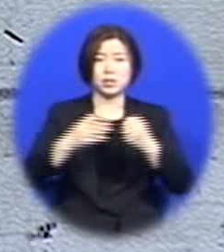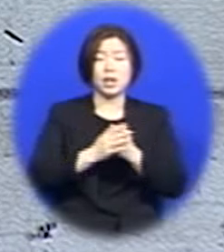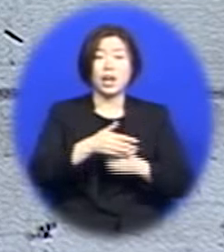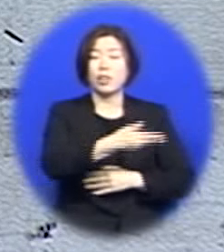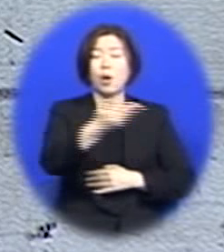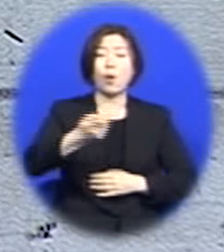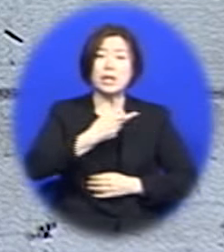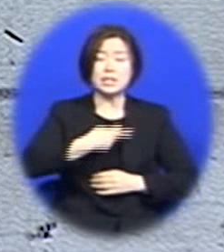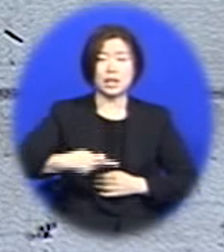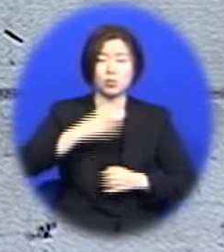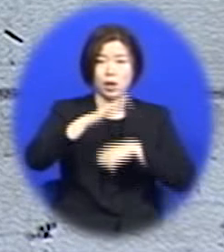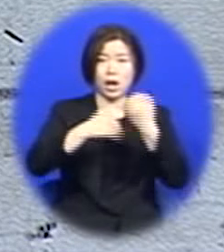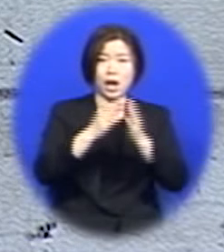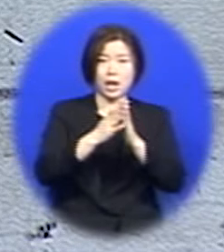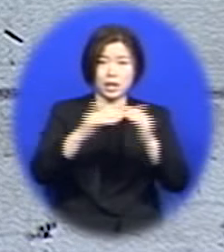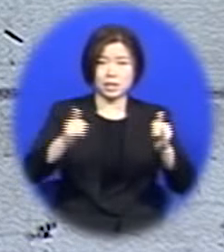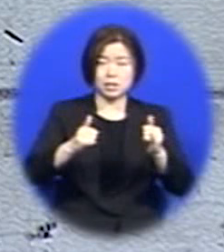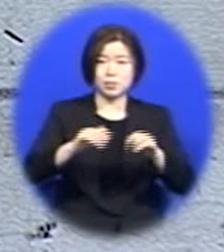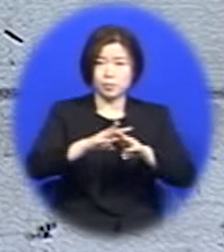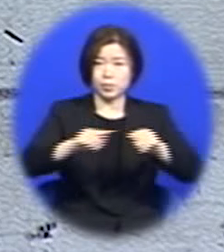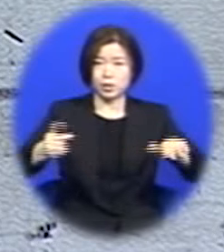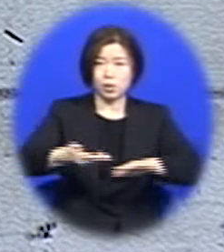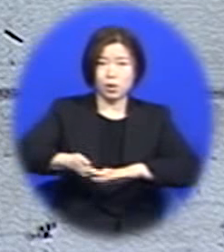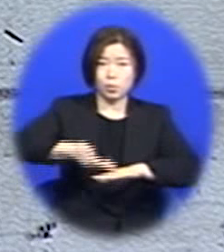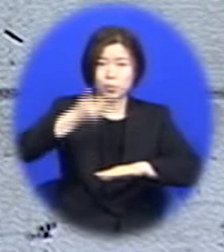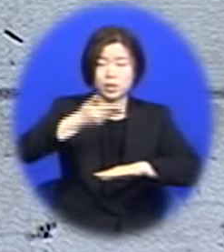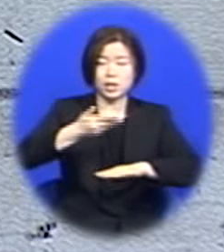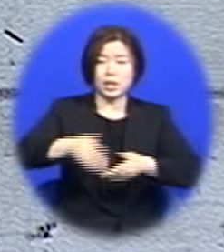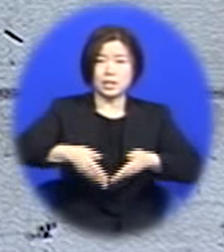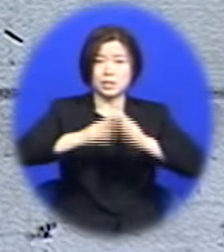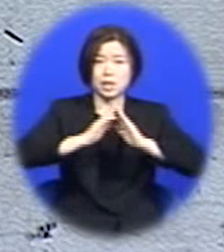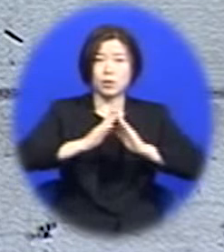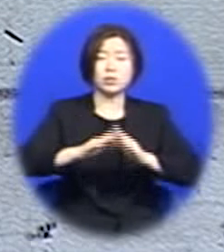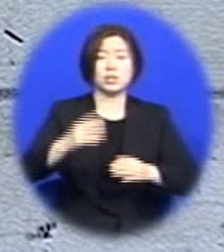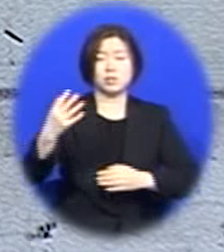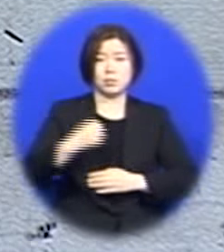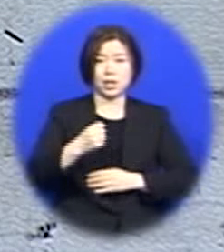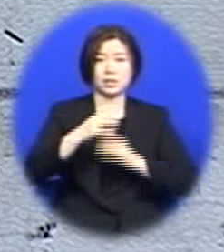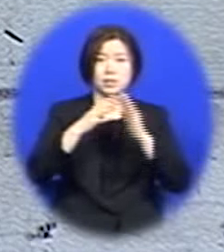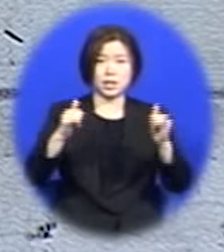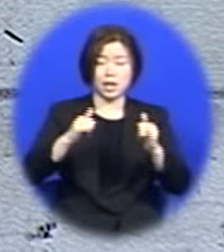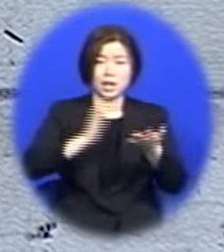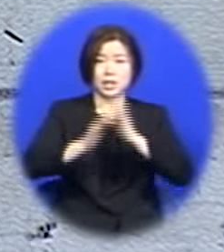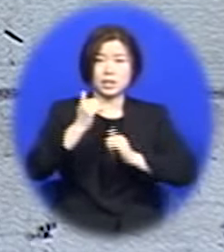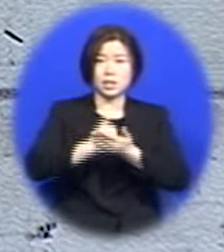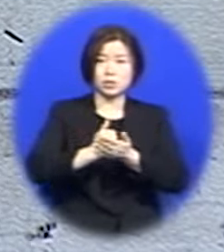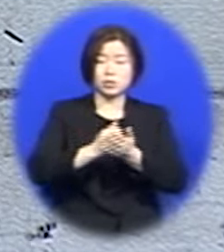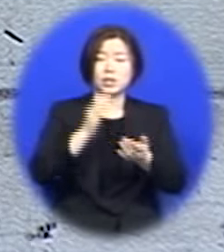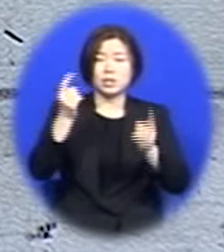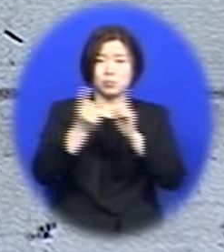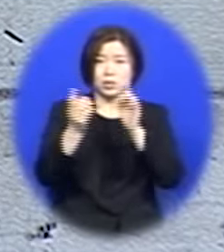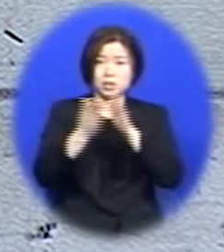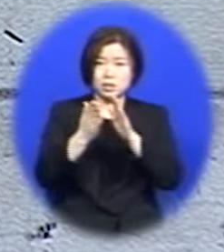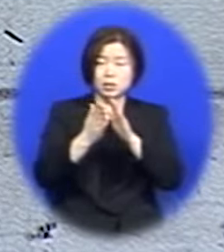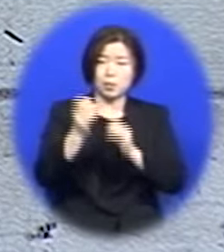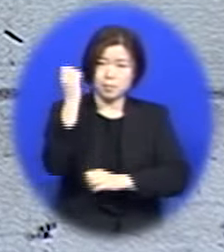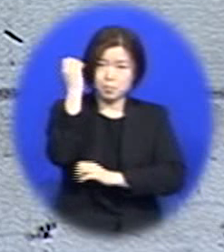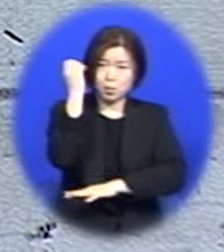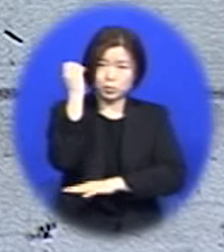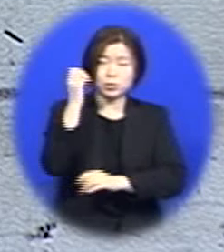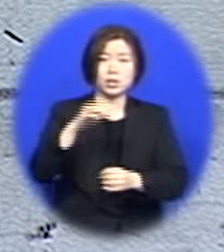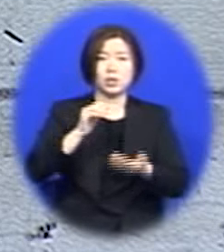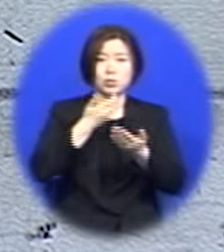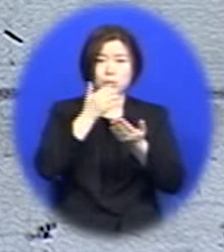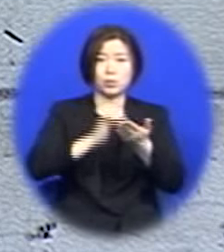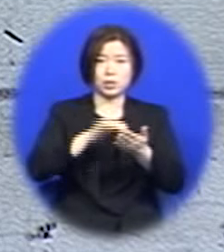사도들과 선지자들의 터 위에 세우심을 입은 자라. 그리스도 예수께서 친히 모퉁이돌이 되셨느니라. 그의